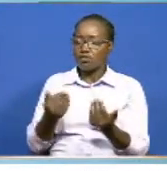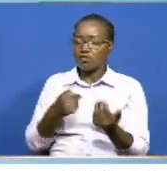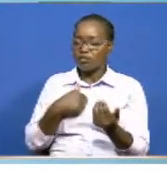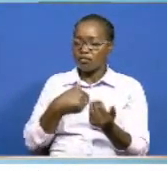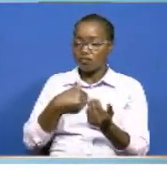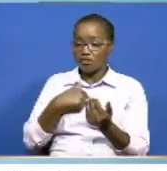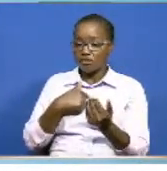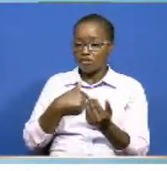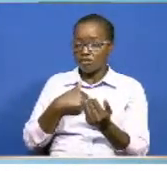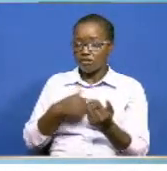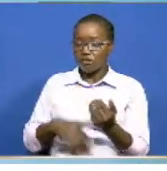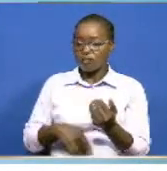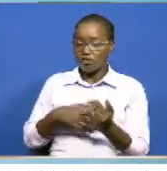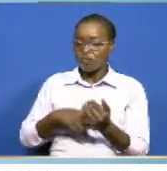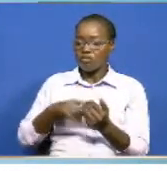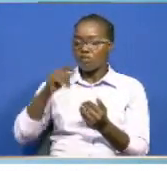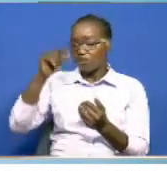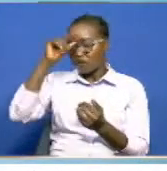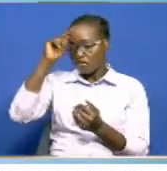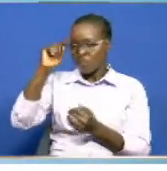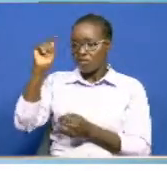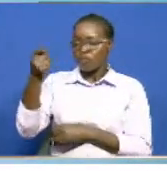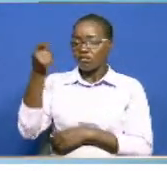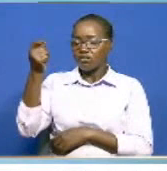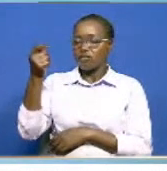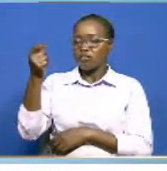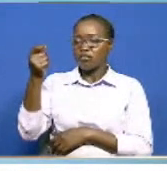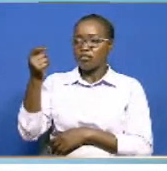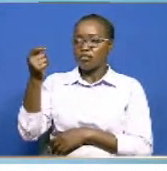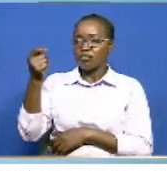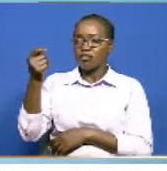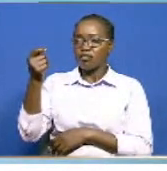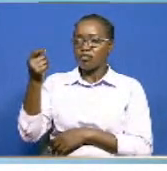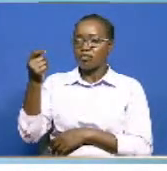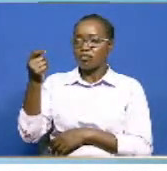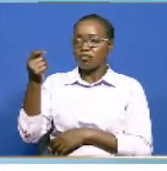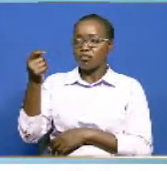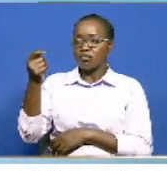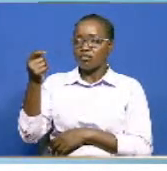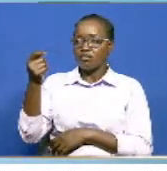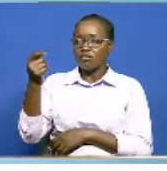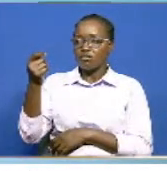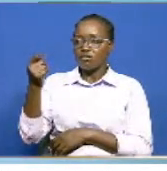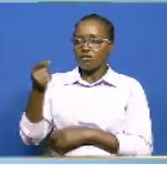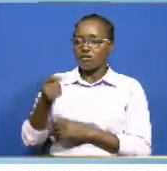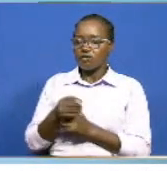kwamba serikali yetu ya Kenya, niliona mdosi wa KFCB